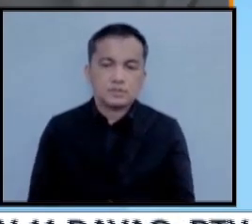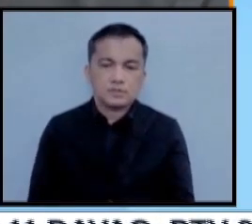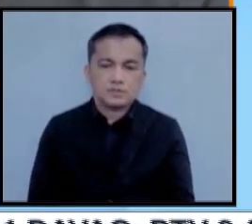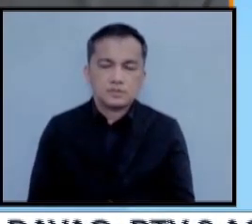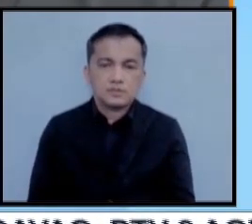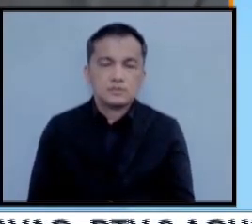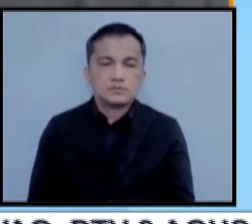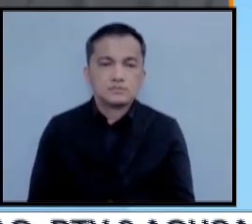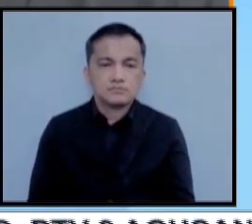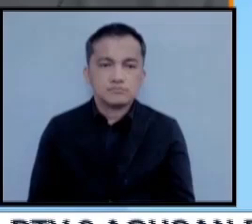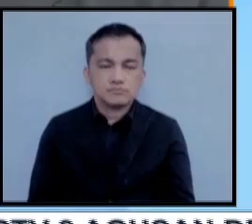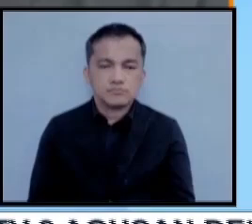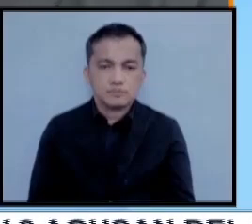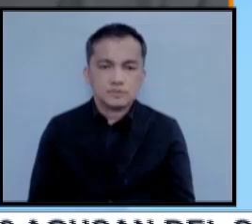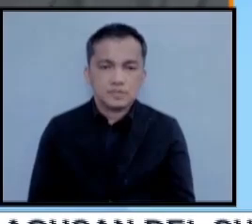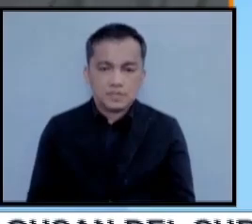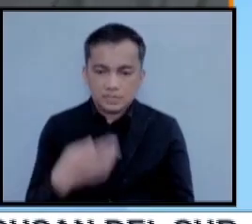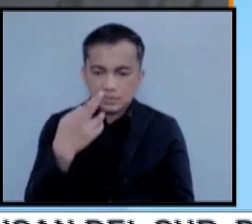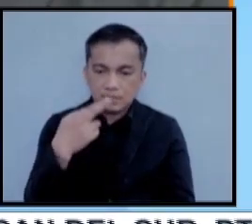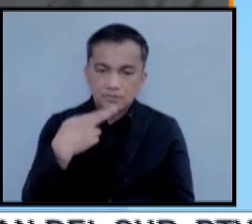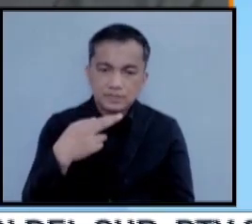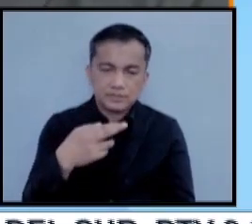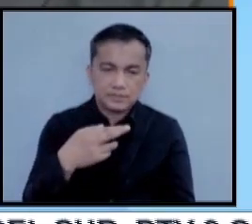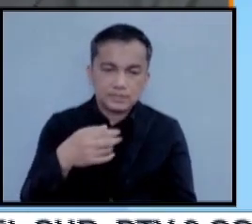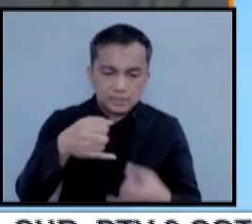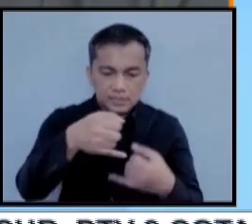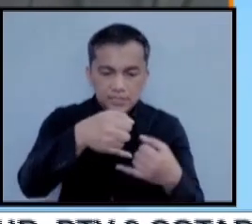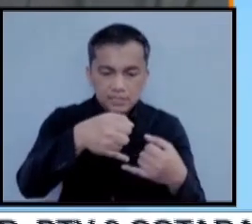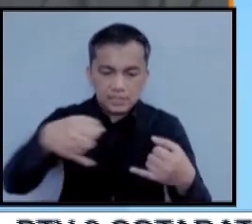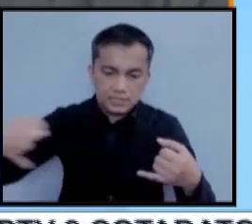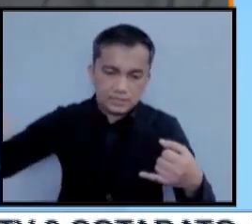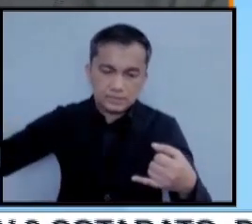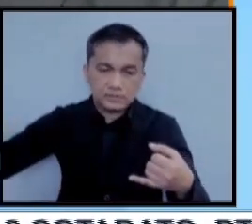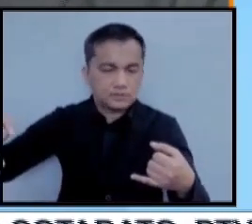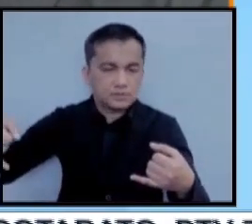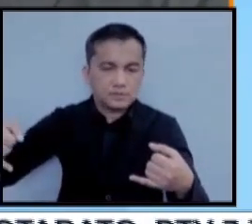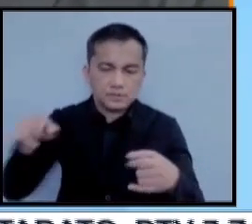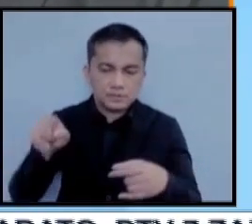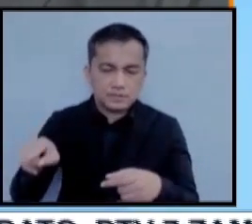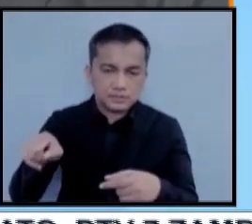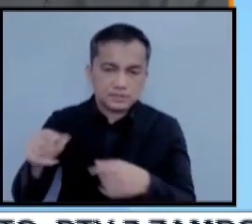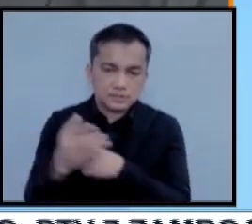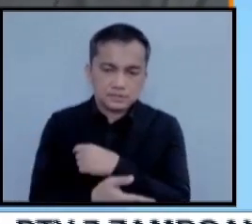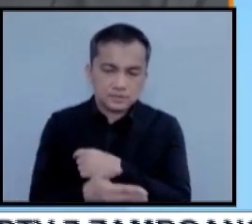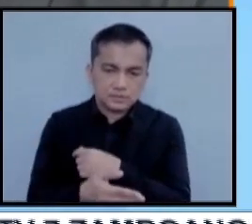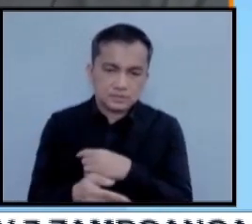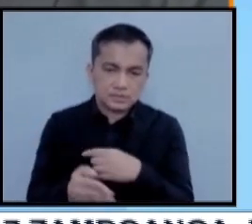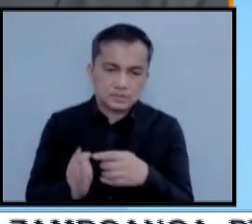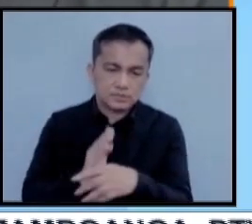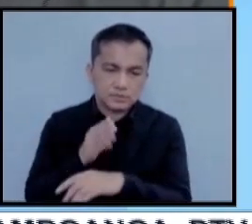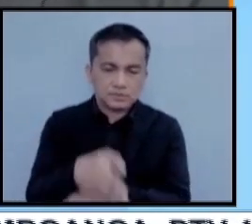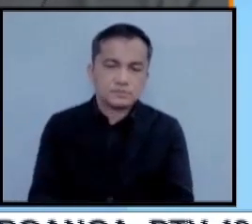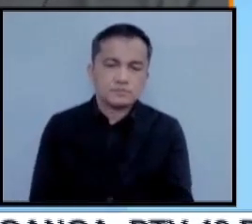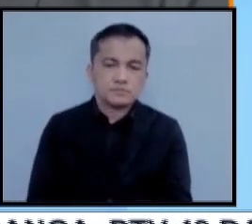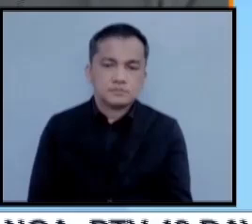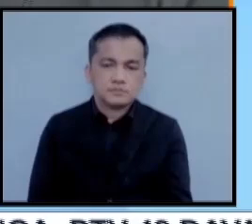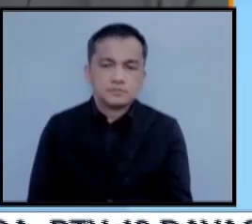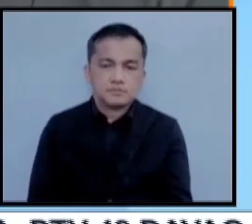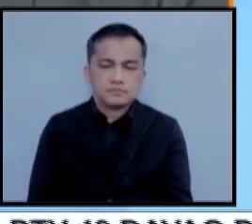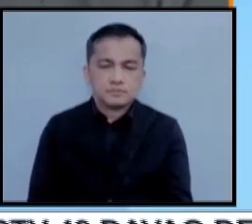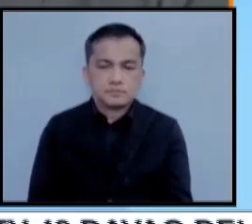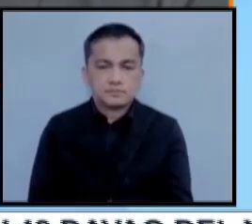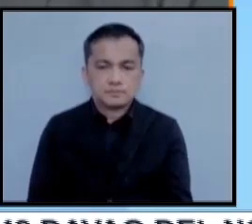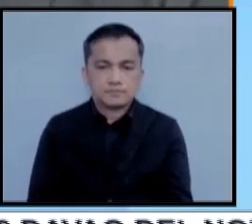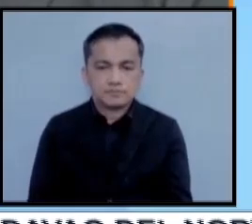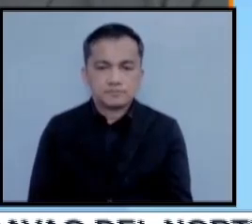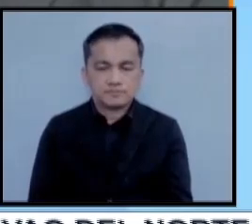was probably a red line that that country will cross ngayon